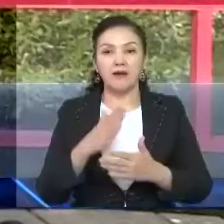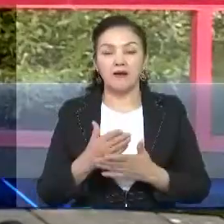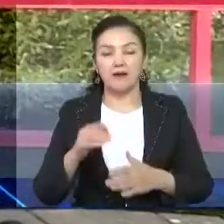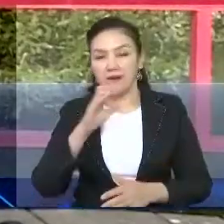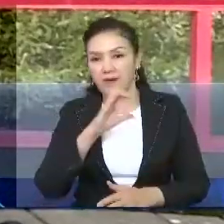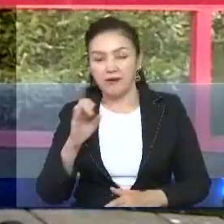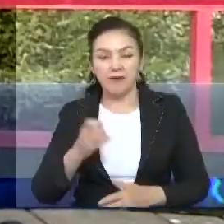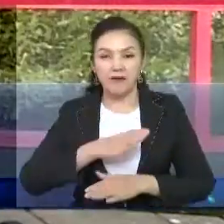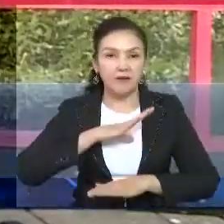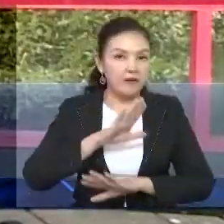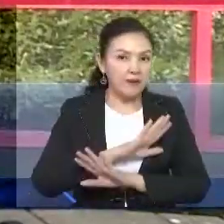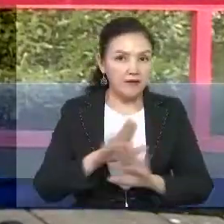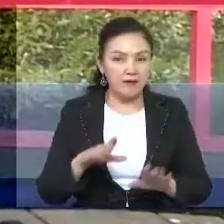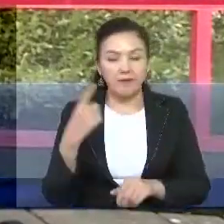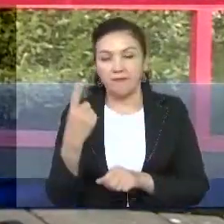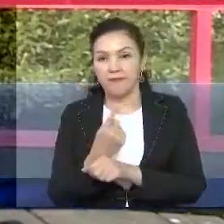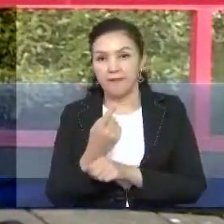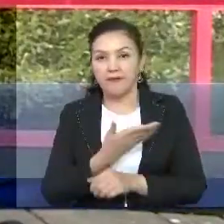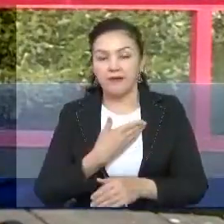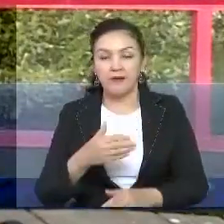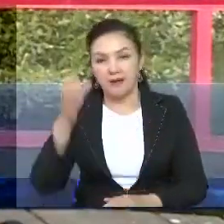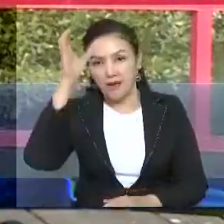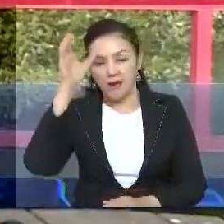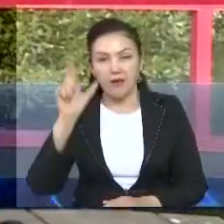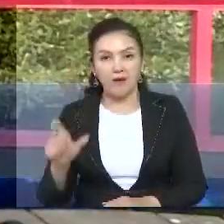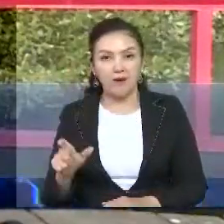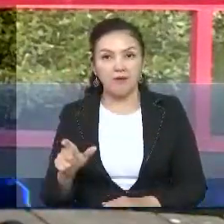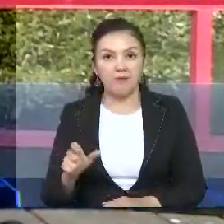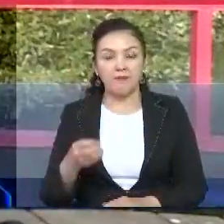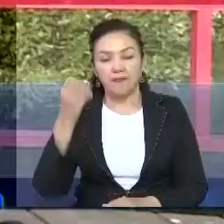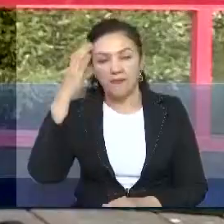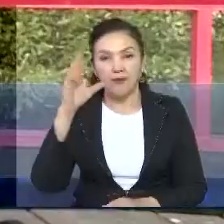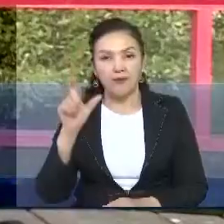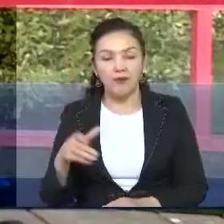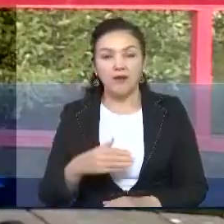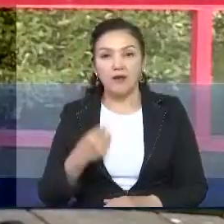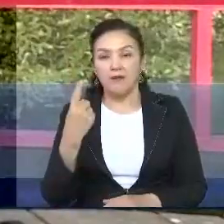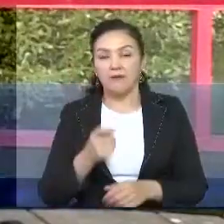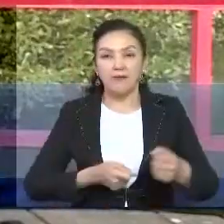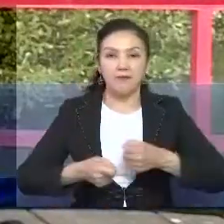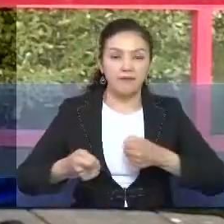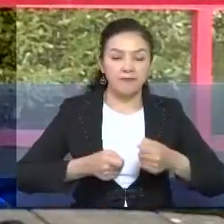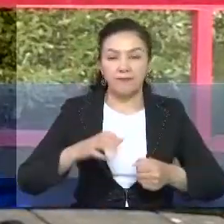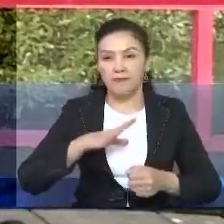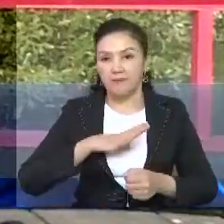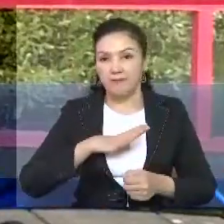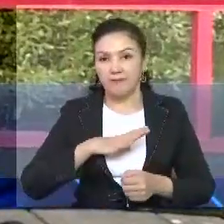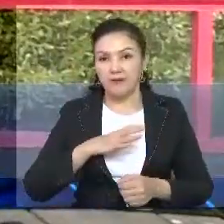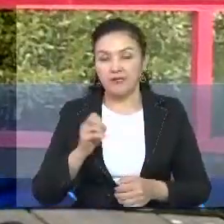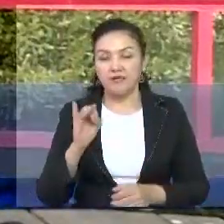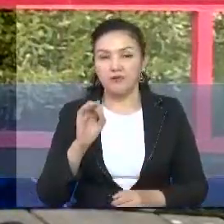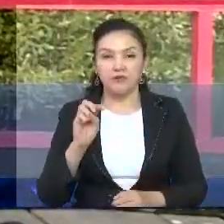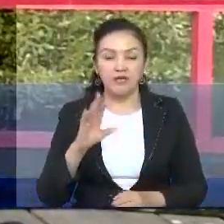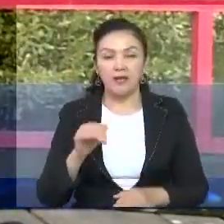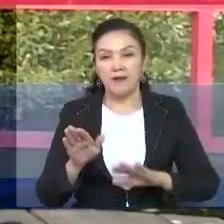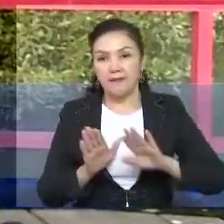Советского Союза не было. Впервые наши ученые, да, первоначально было руководство Союза,